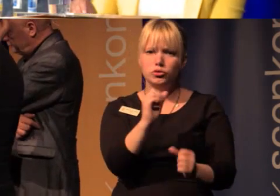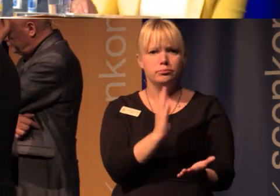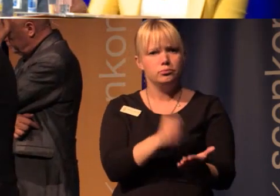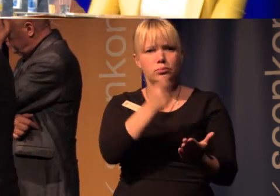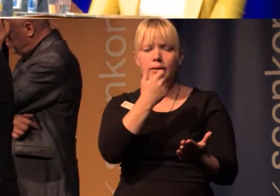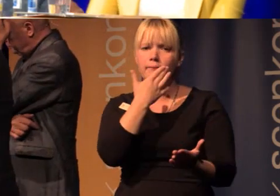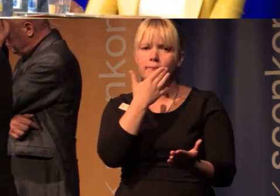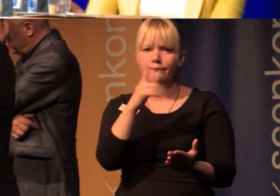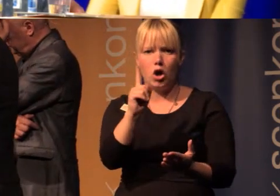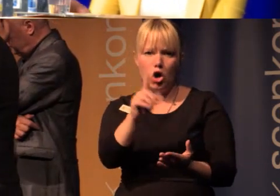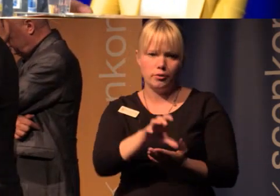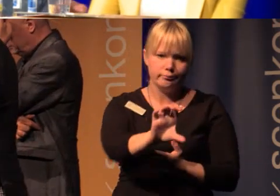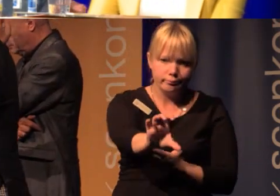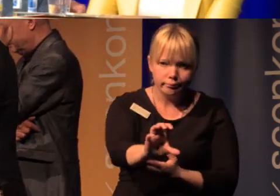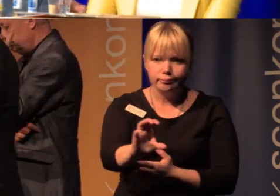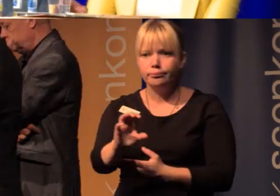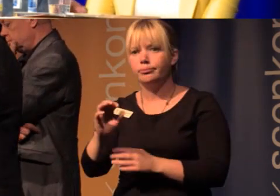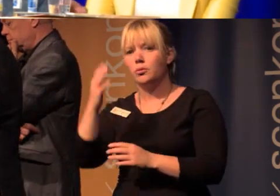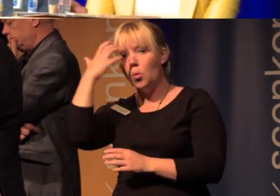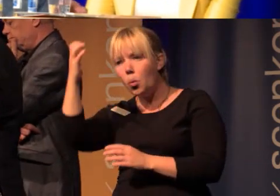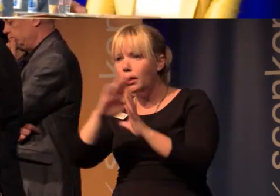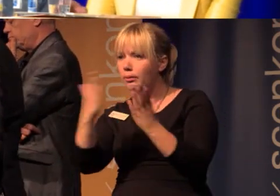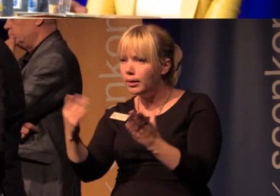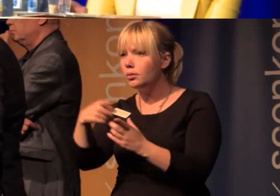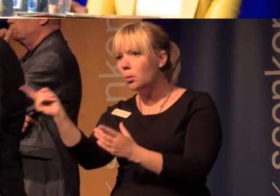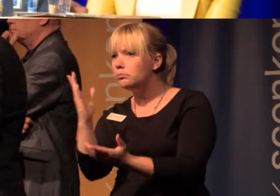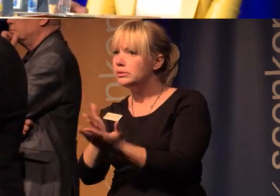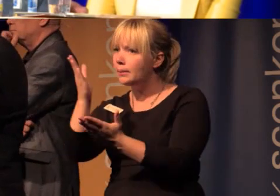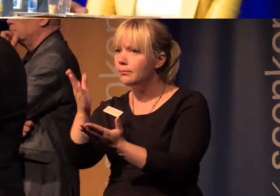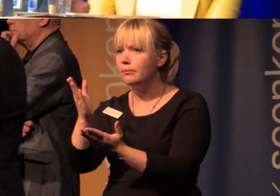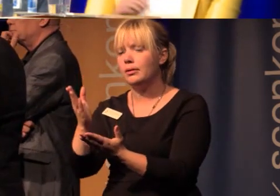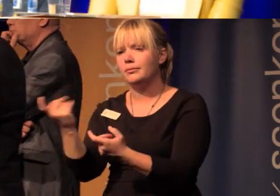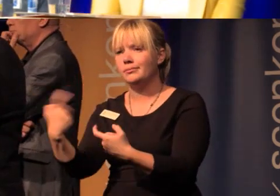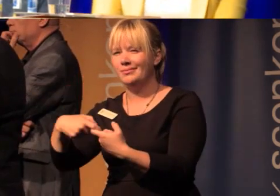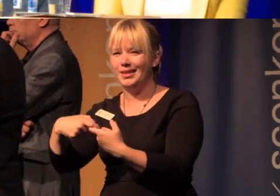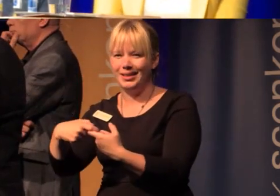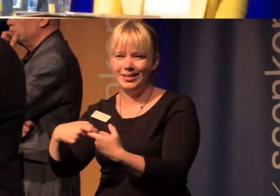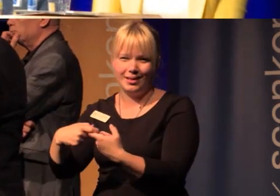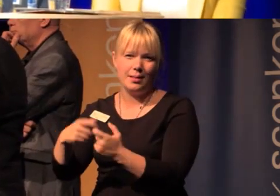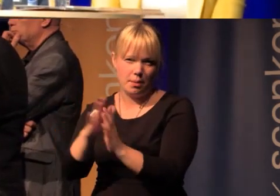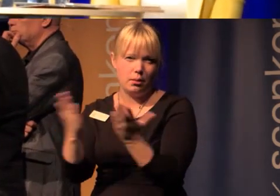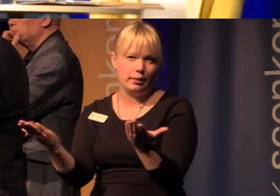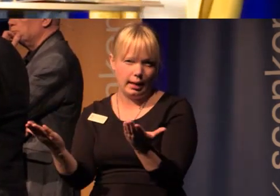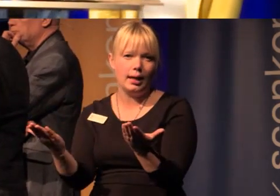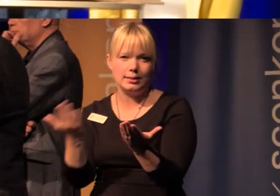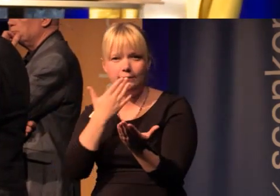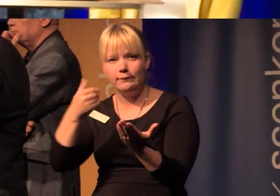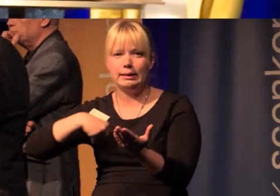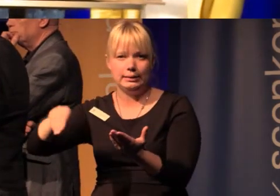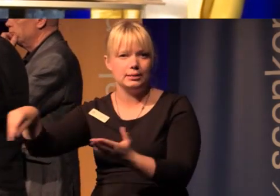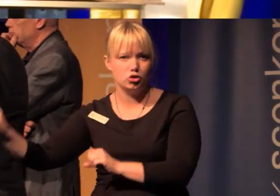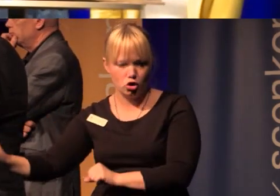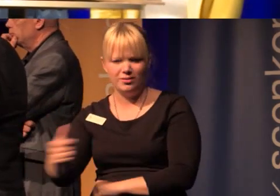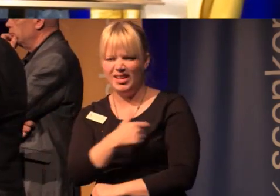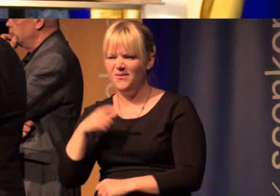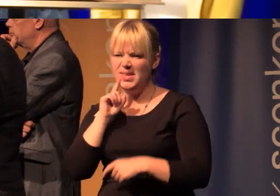vissa typer av bidrag, Kungliga biblioteket beslutar om de kulturella insatser som man gör i biblioteksväsendet. Vi vänder oss väldigt starkt